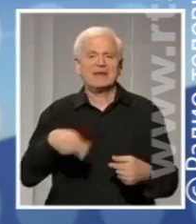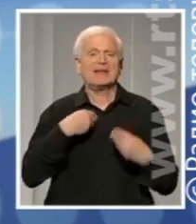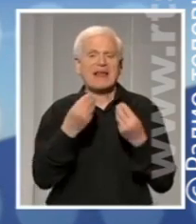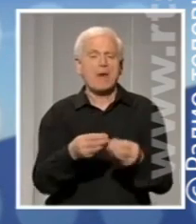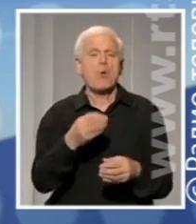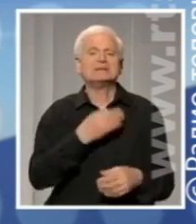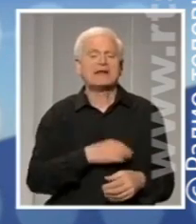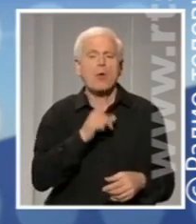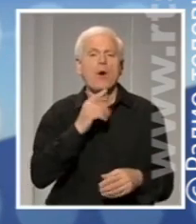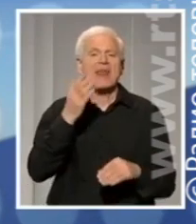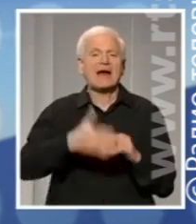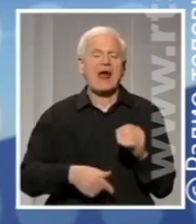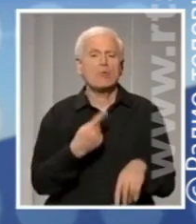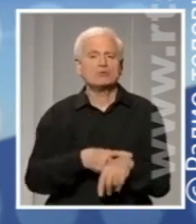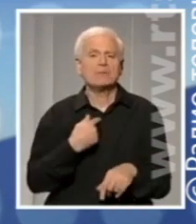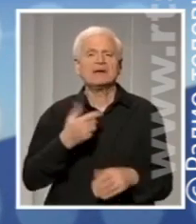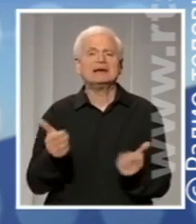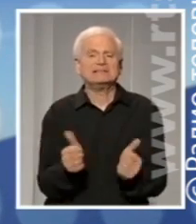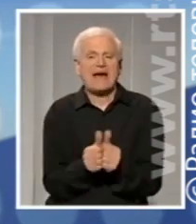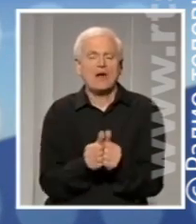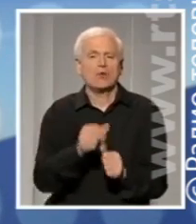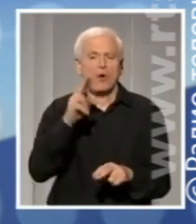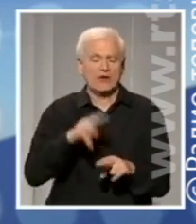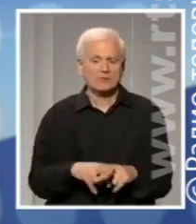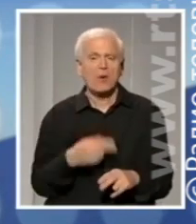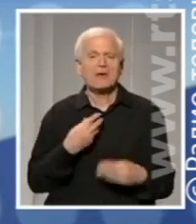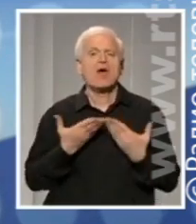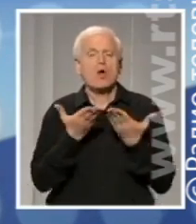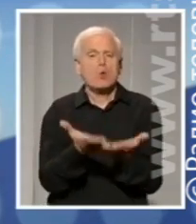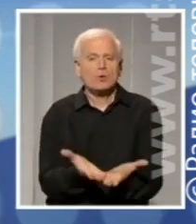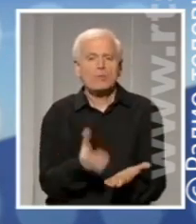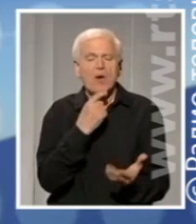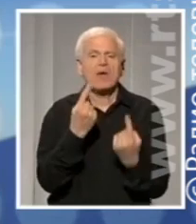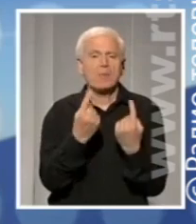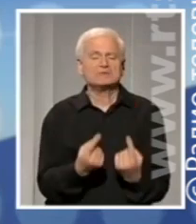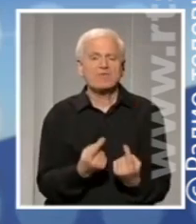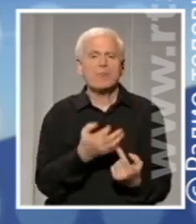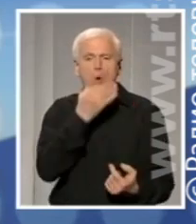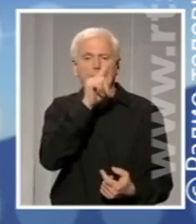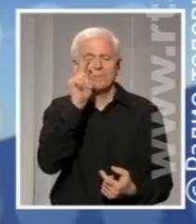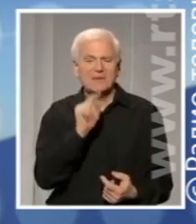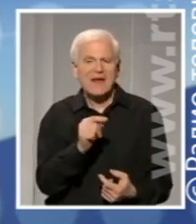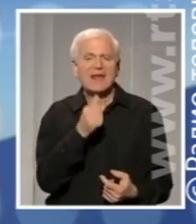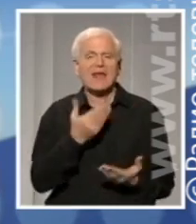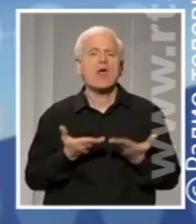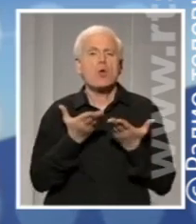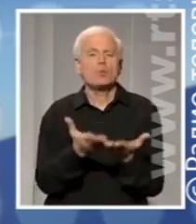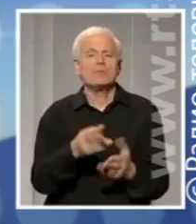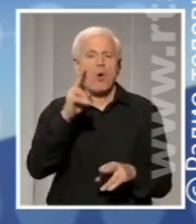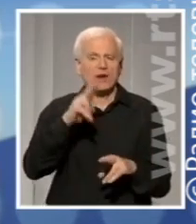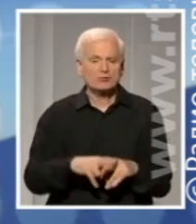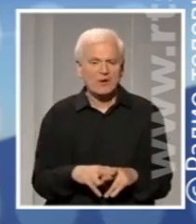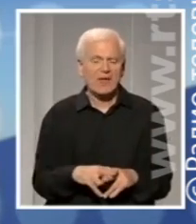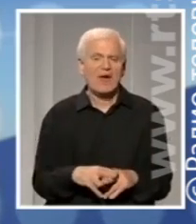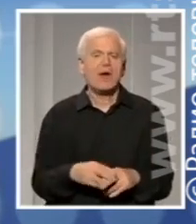kraju časa zajedno i rešavamo. Dakle, mi već nudimo, dakle, postavljamo učenicima pitanje i nudimo rešenje.